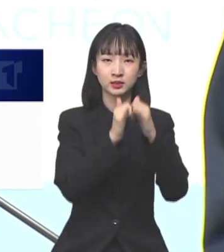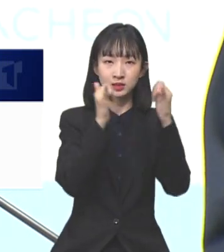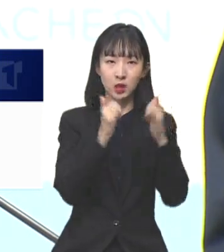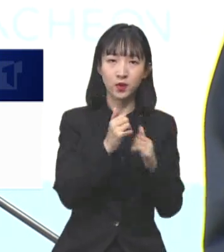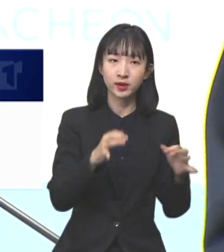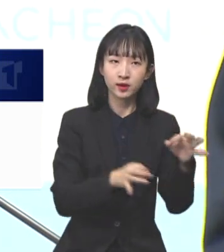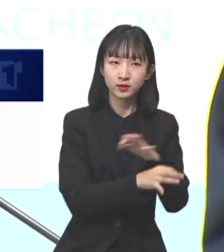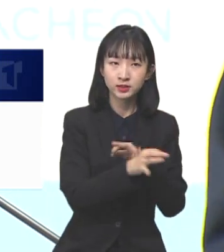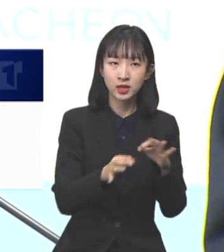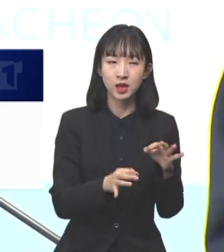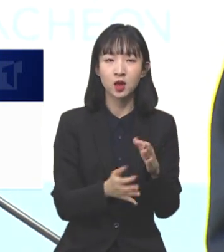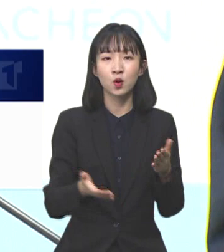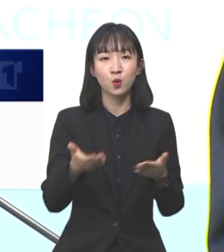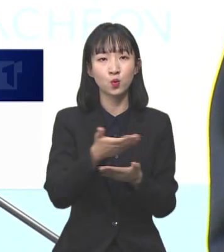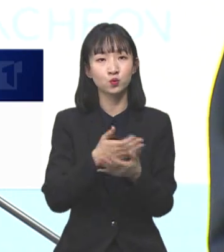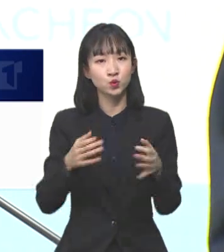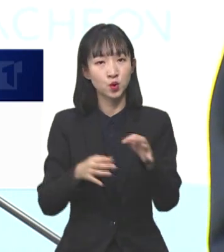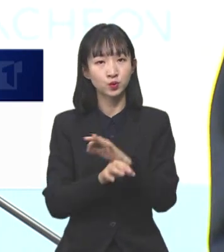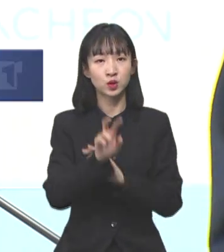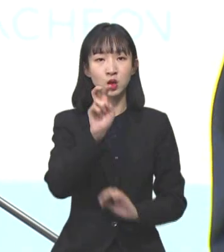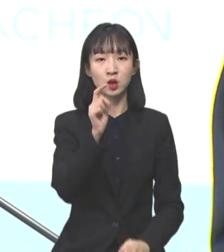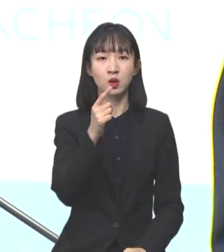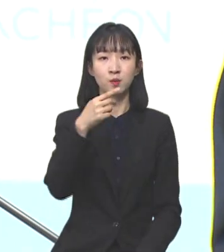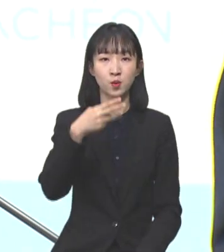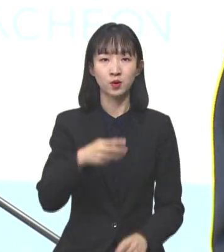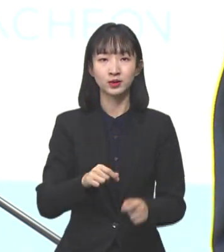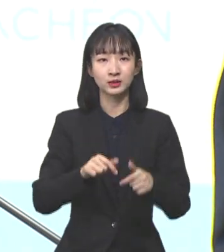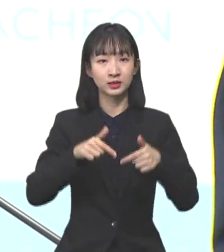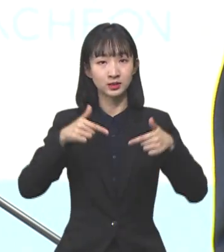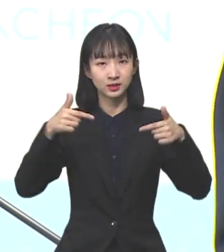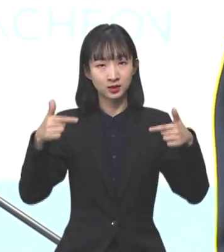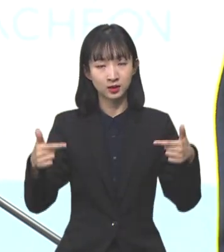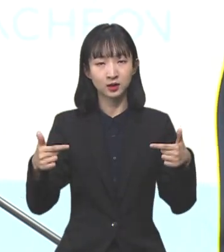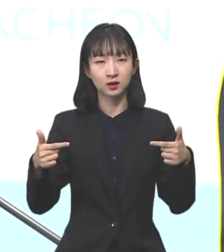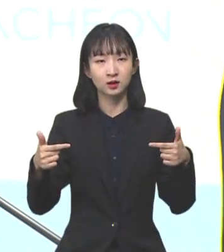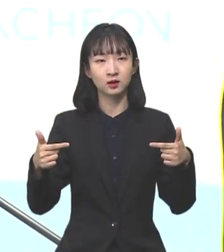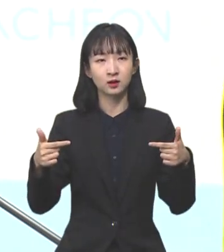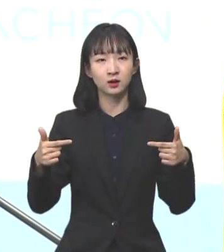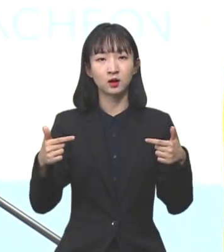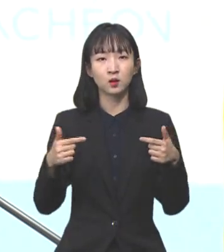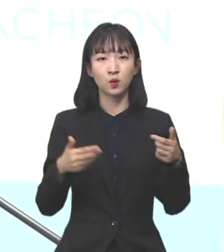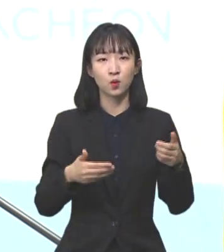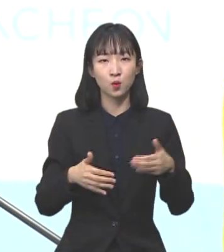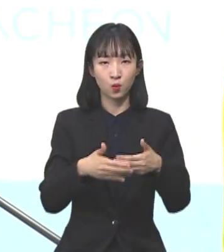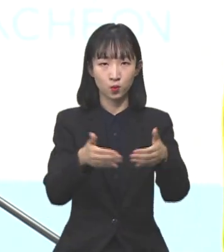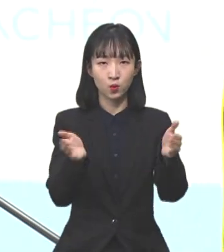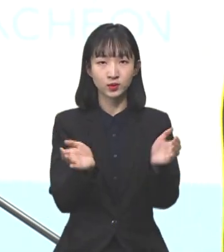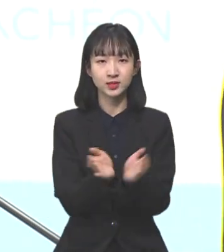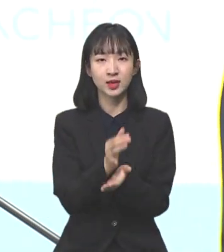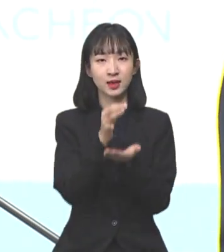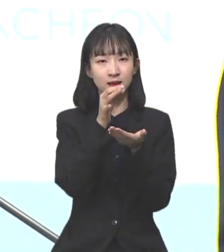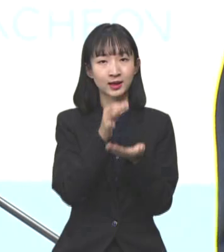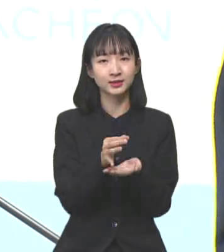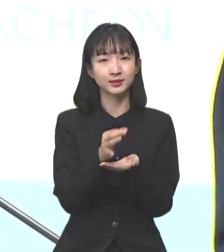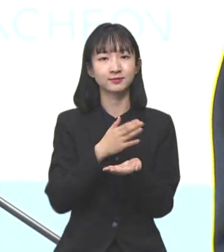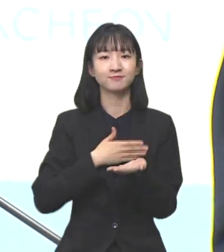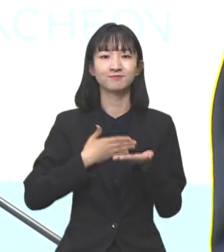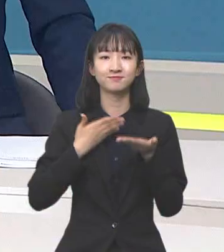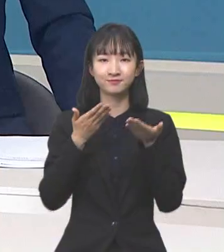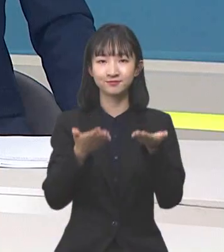공유경제 모를 내년도에는 본격화 에서 그 자립기반 조성과 공동체의 가치를 활성화 하도록